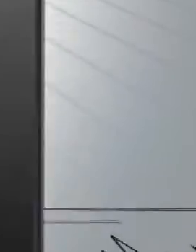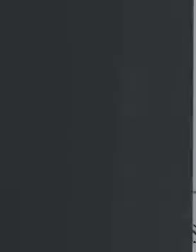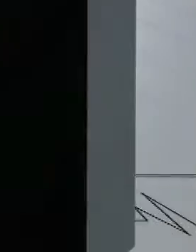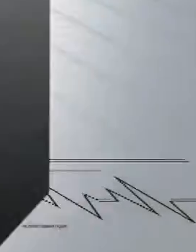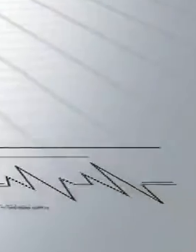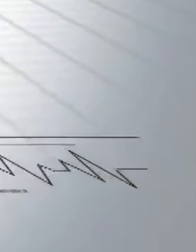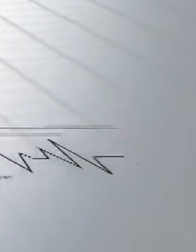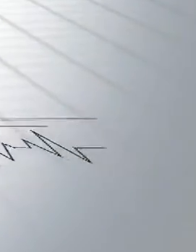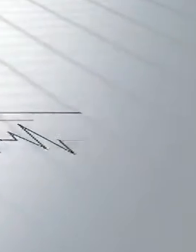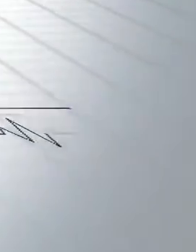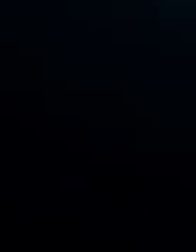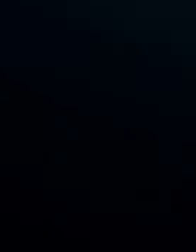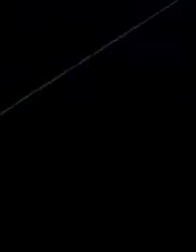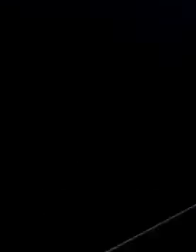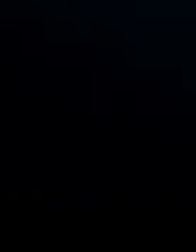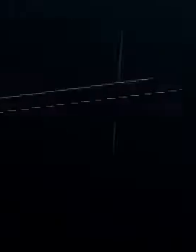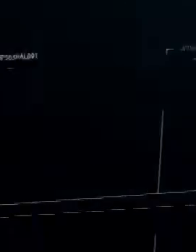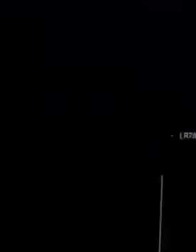아 으